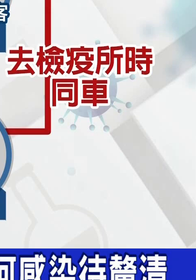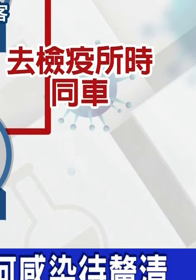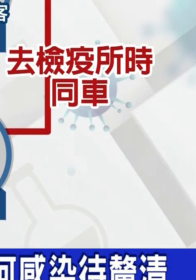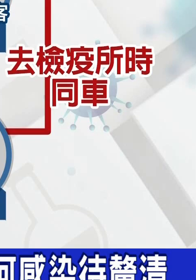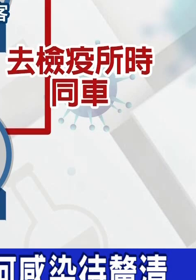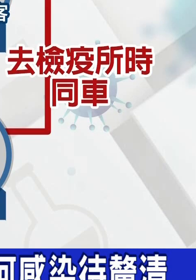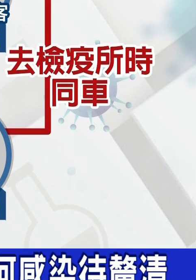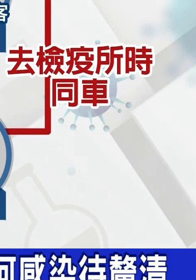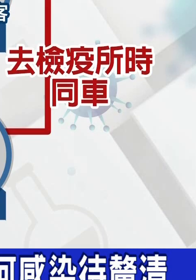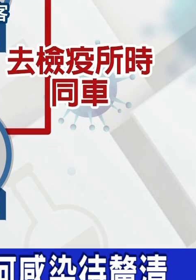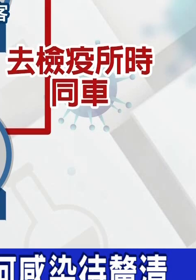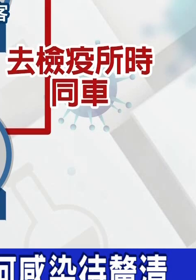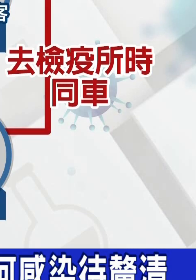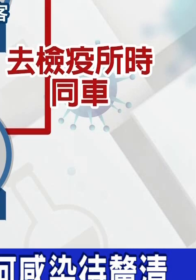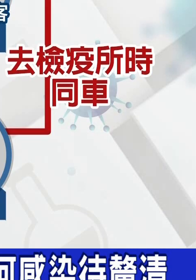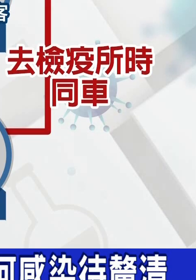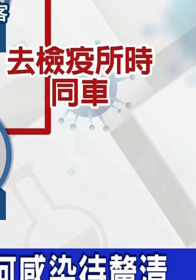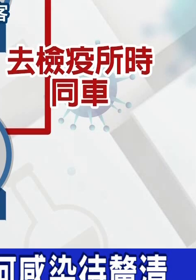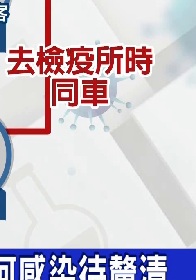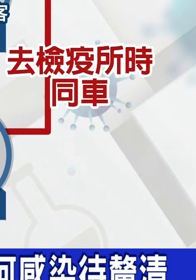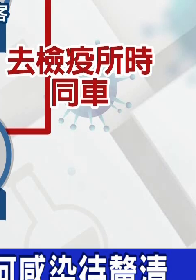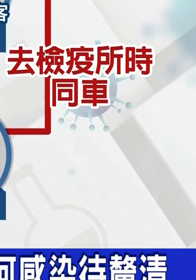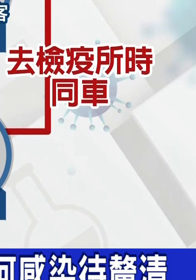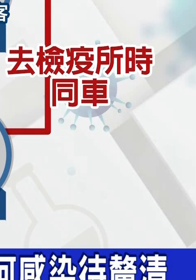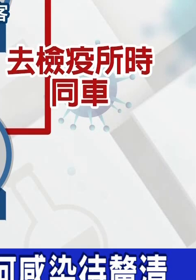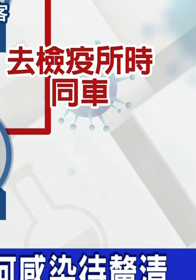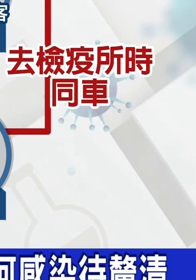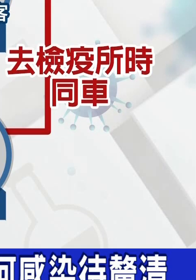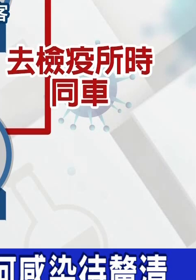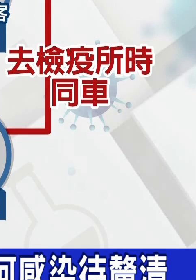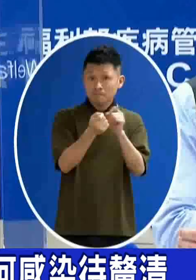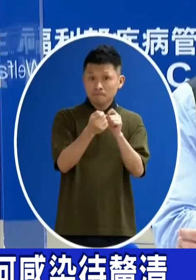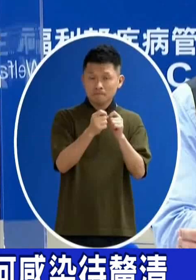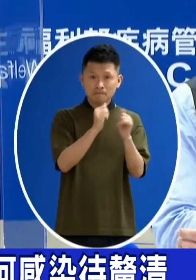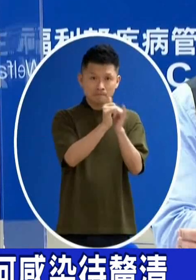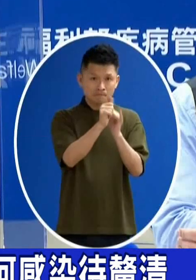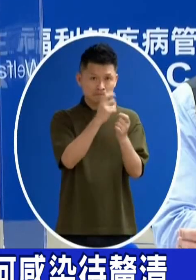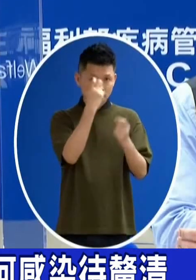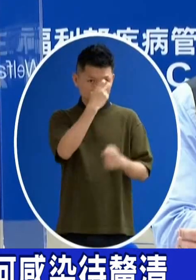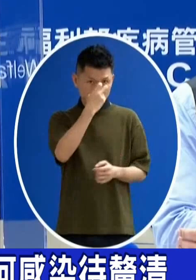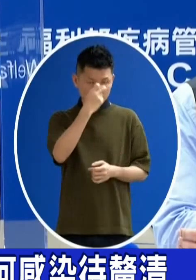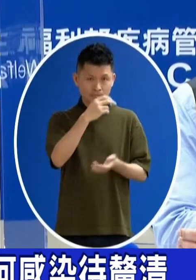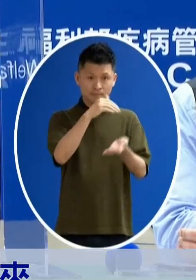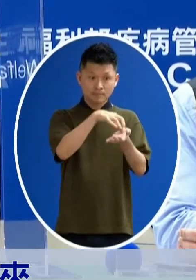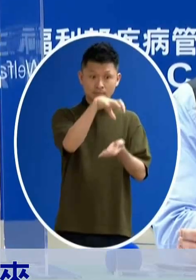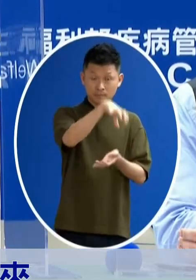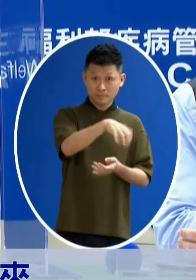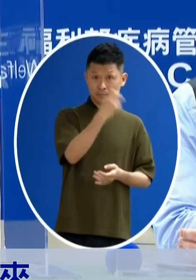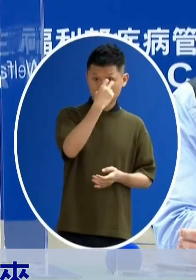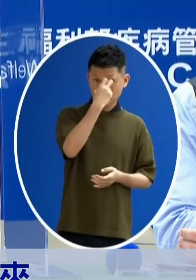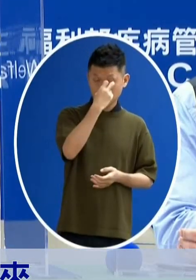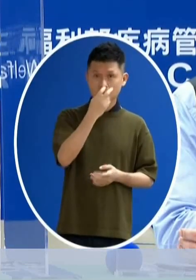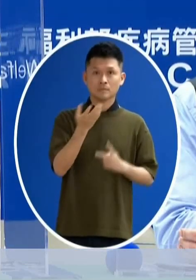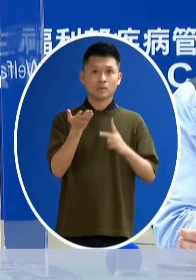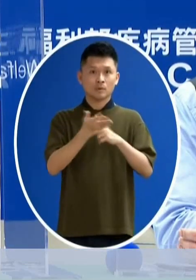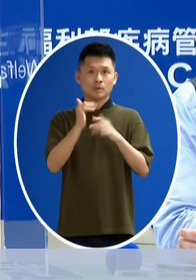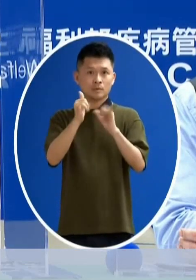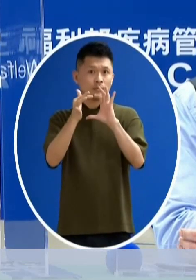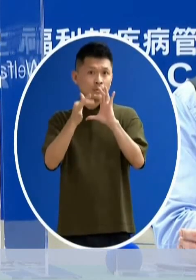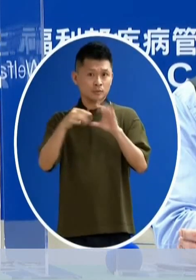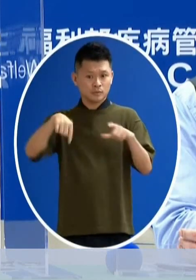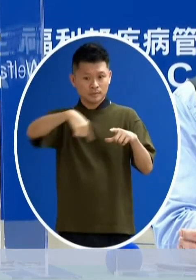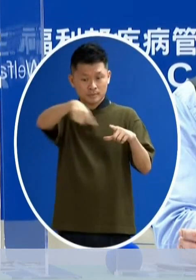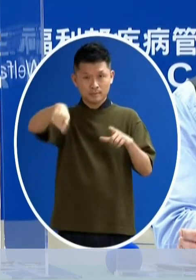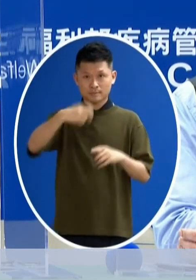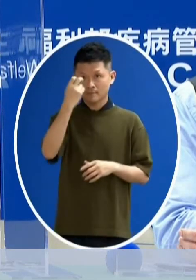在去检疫所时和女果农同车，究竟是如何染疫？有待厘清。 不管是从医院这方面来，或是从社区